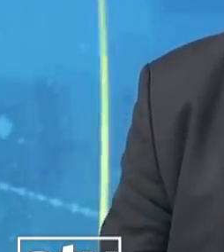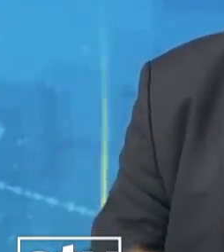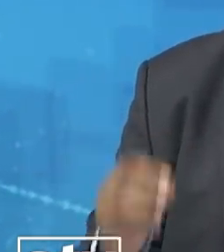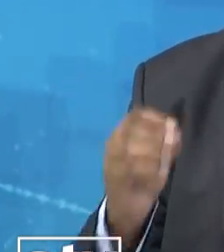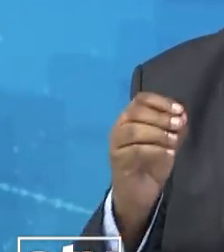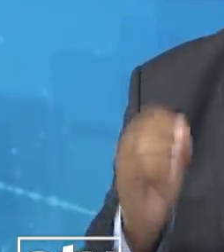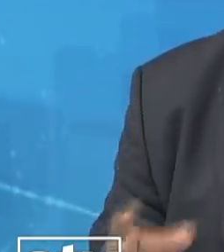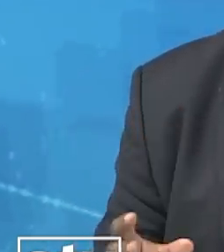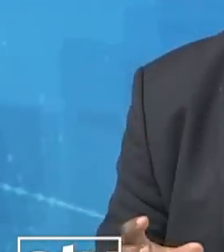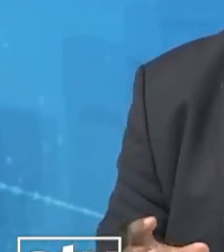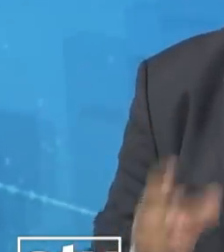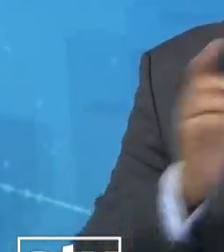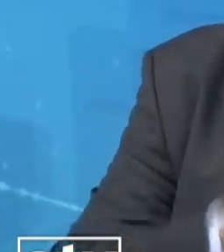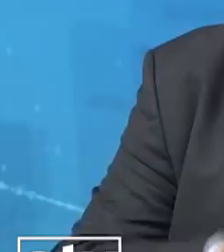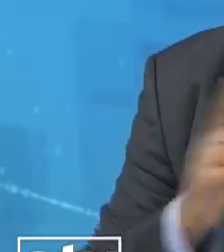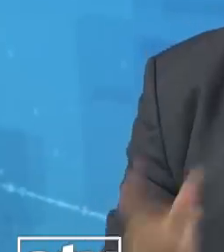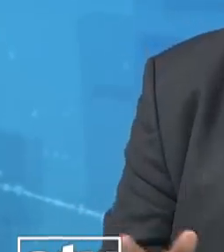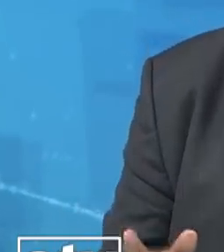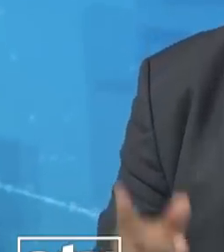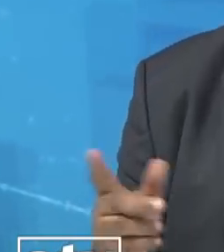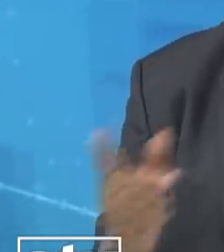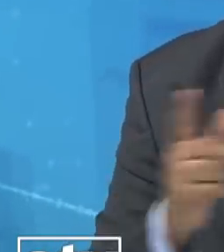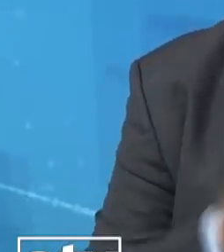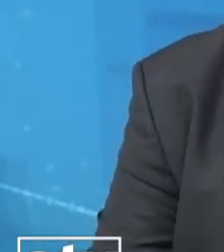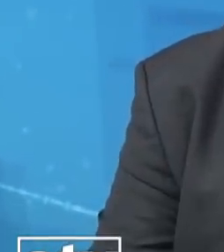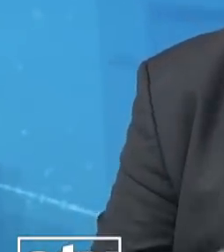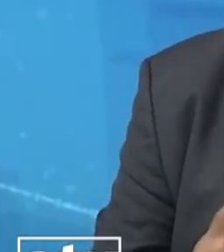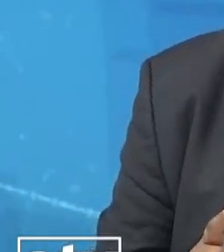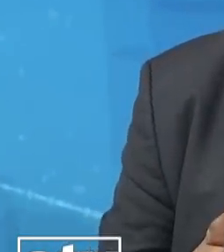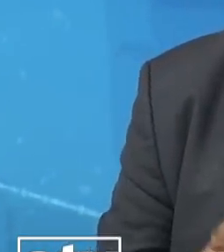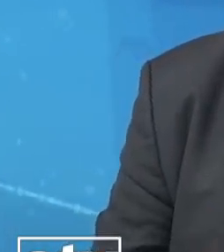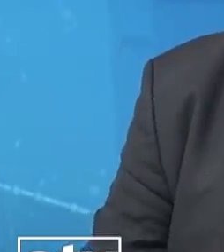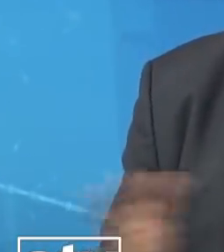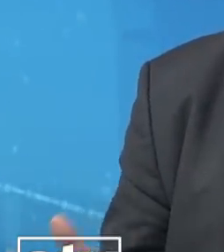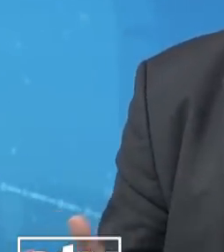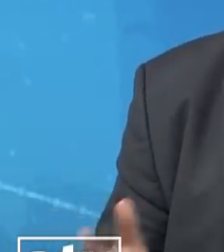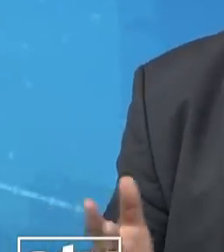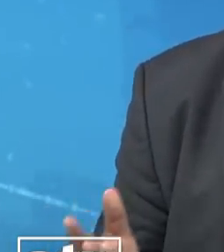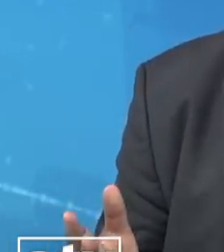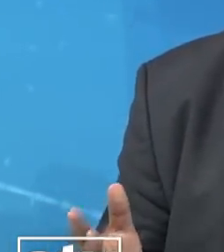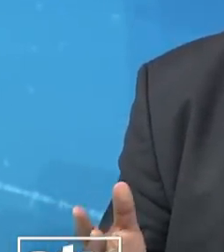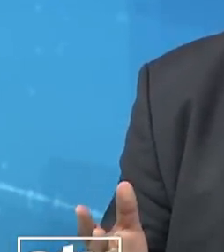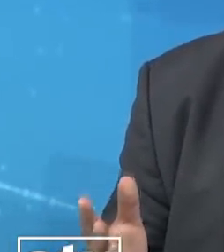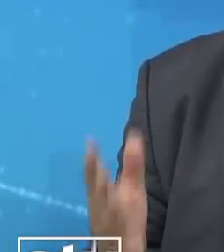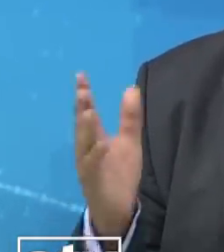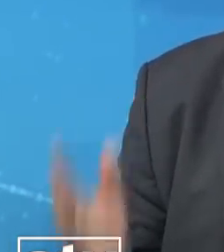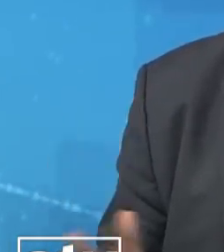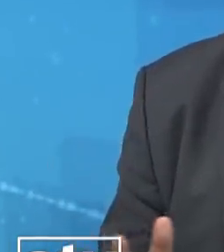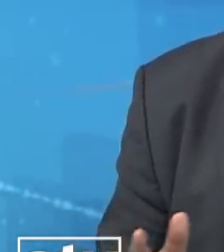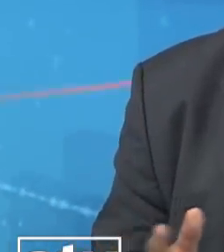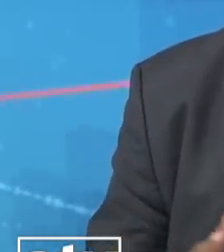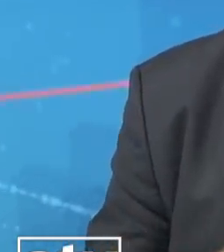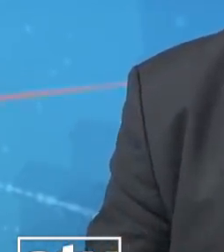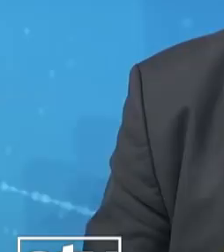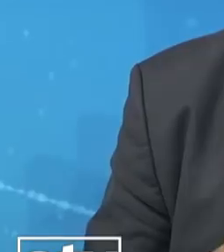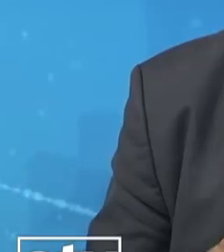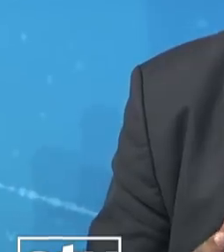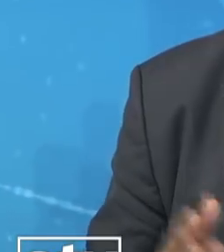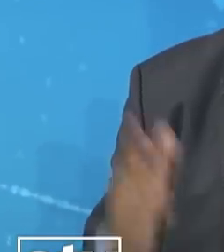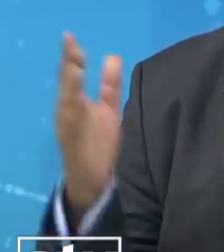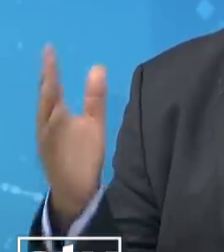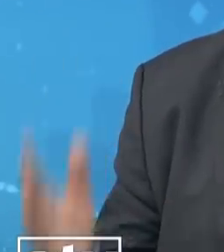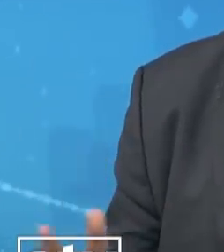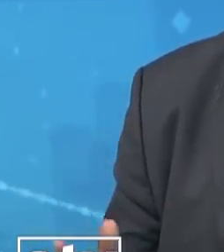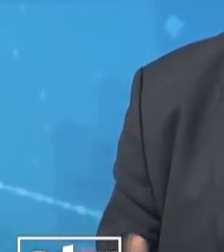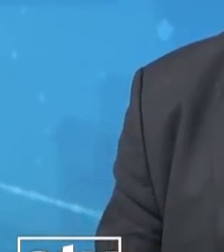የአቅራቢ ቡና፣ የአቅራቢ ላኪ ቡና፣ ላኪና አቅራቢ ደግሞ በትስስር ቡናቸውን እንዲያመጡ ለማድረግ እንቅስቃሴ እየተደረገ ነው ማለት ነው። ዋናው ነገር ወደ ውጭ መላኩ ብቻ